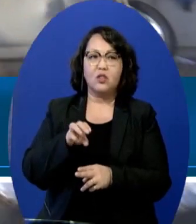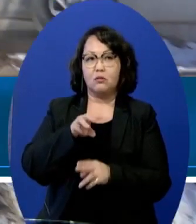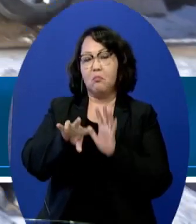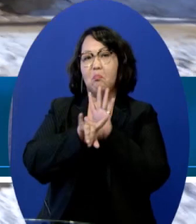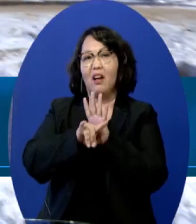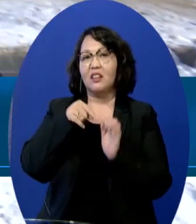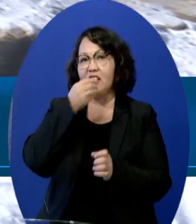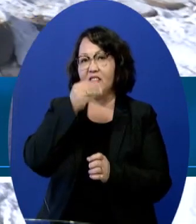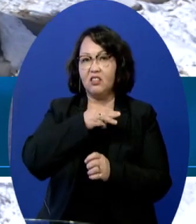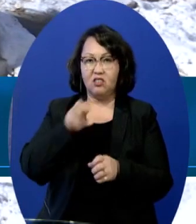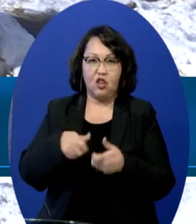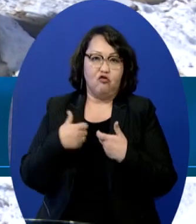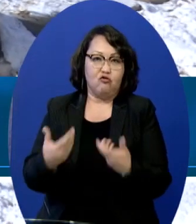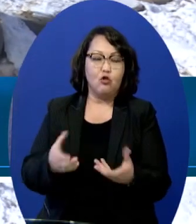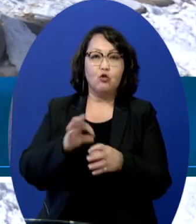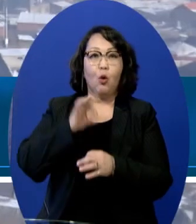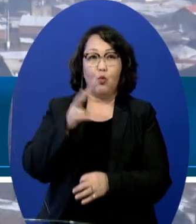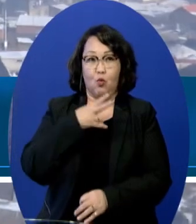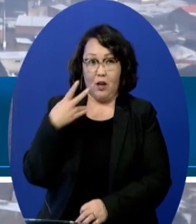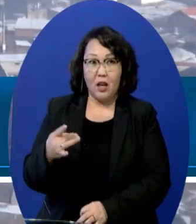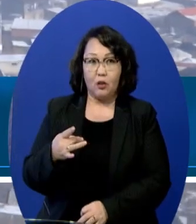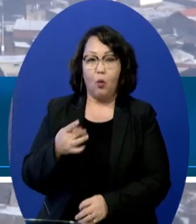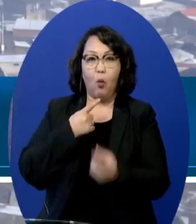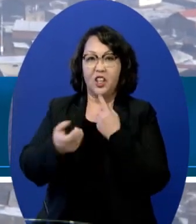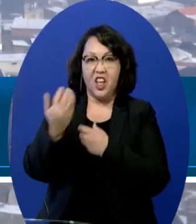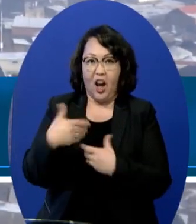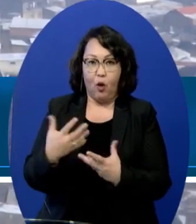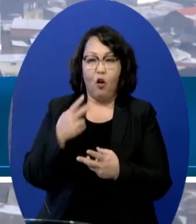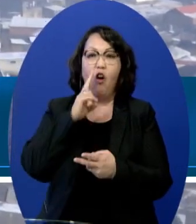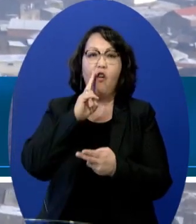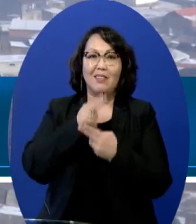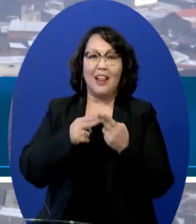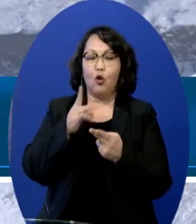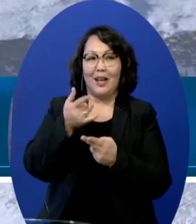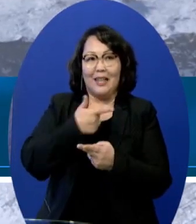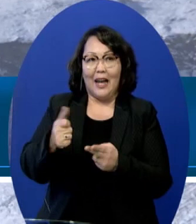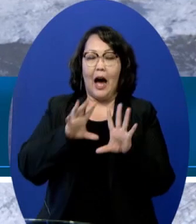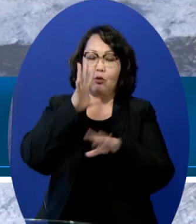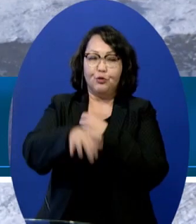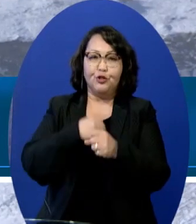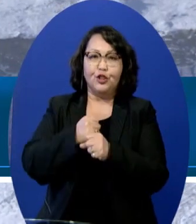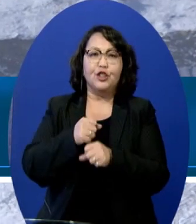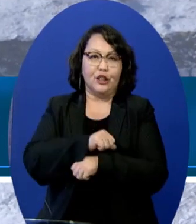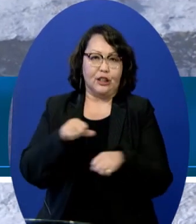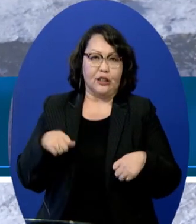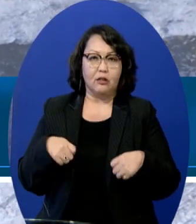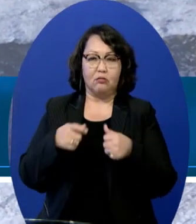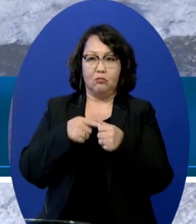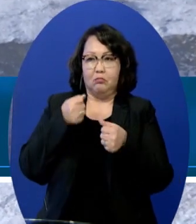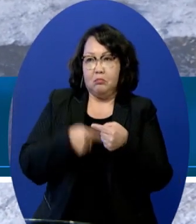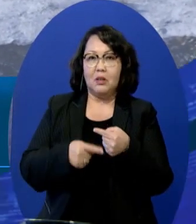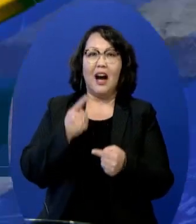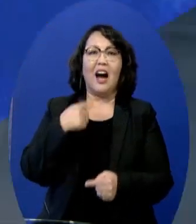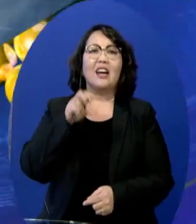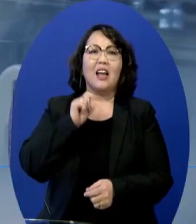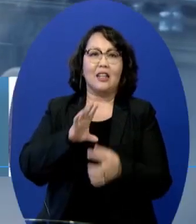Сонгуулийн үеэр хорооны хуралд суусангүй гэж хүнсний талооноос хасч, 10 жил амьдэрсэн иргэн харьяалаа тогтоож чадахгүй байгаа хүний эрхийн асуудлыг цагийн